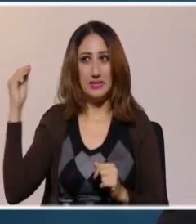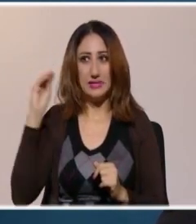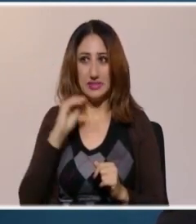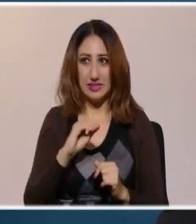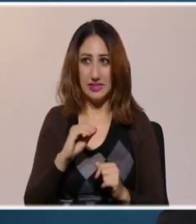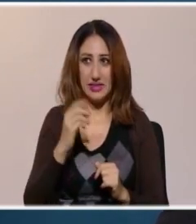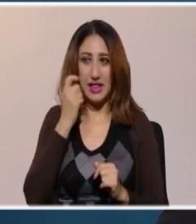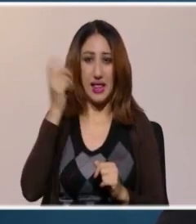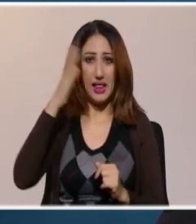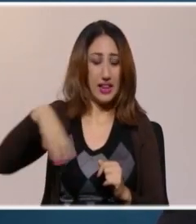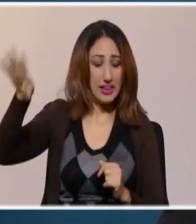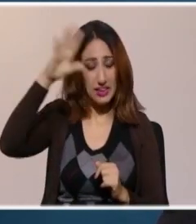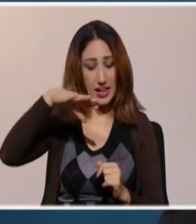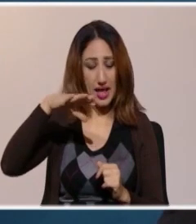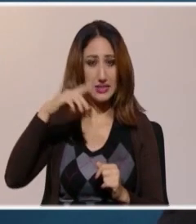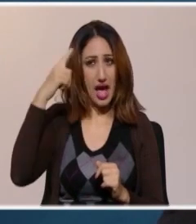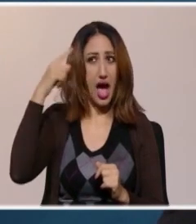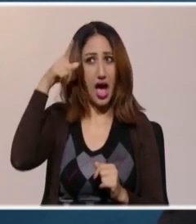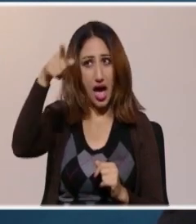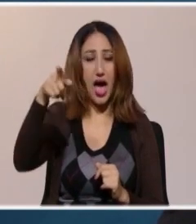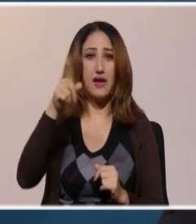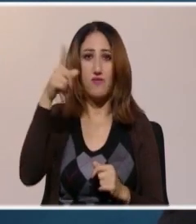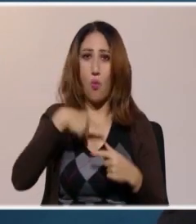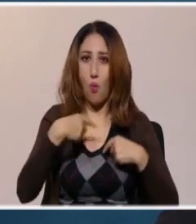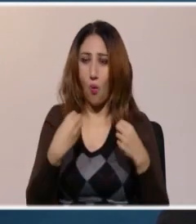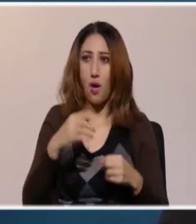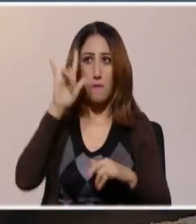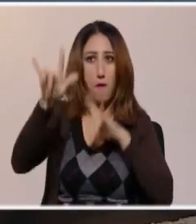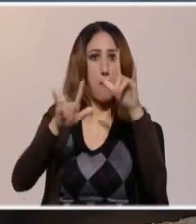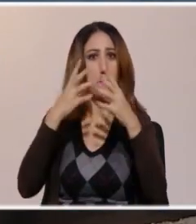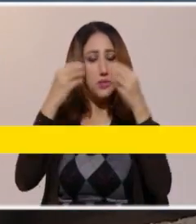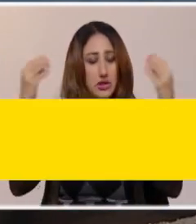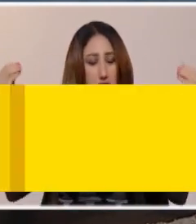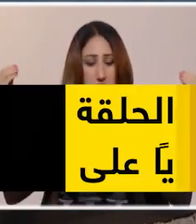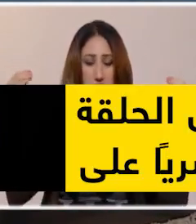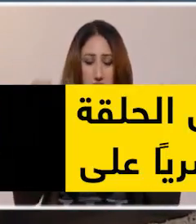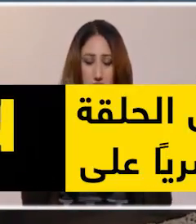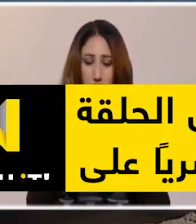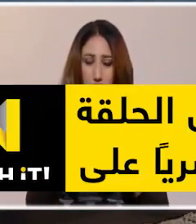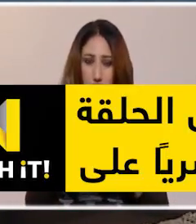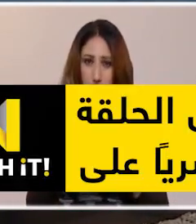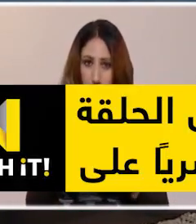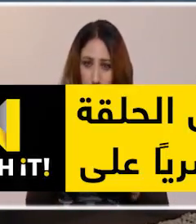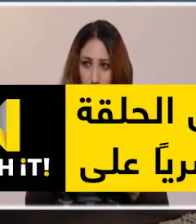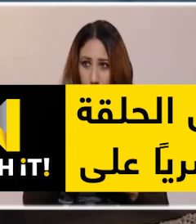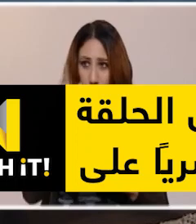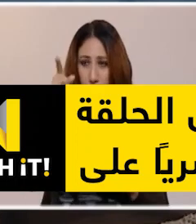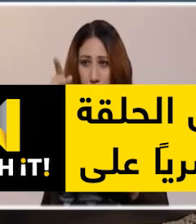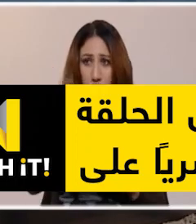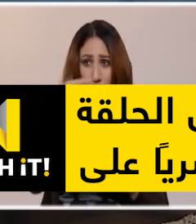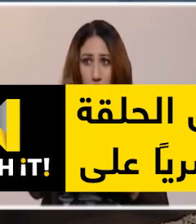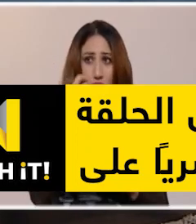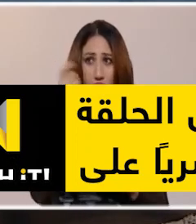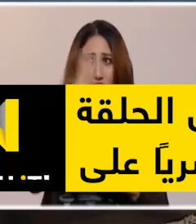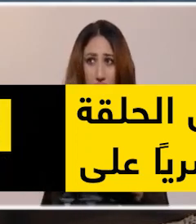كل الناس وكل الناس عشرته، وبعدين هو حبايبه كتير قوي قوي قوي. لو فتحت الحلقه بتاعته عشان